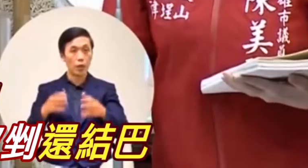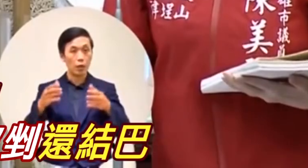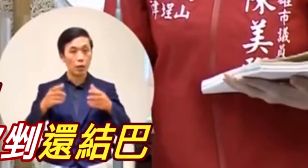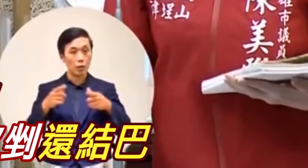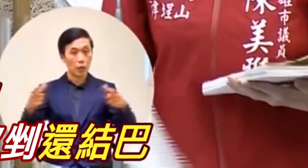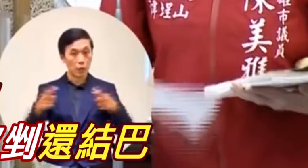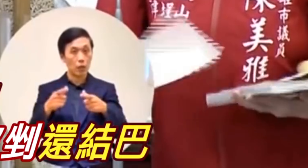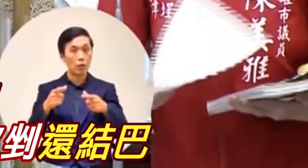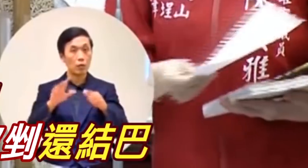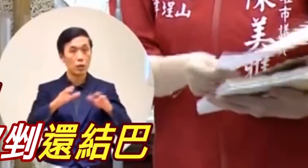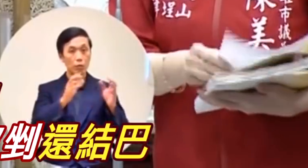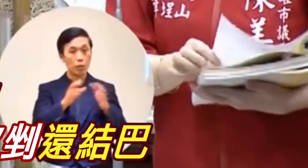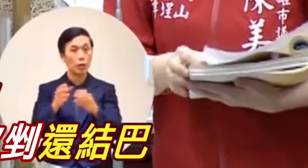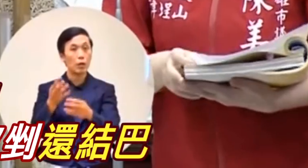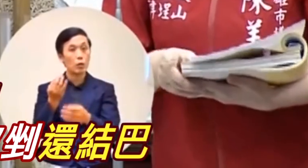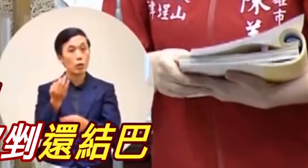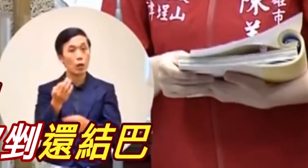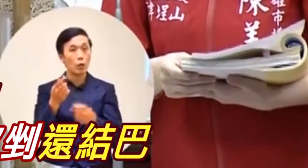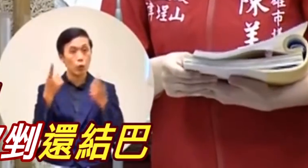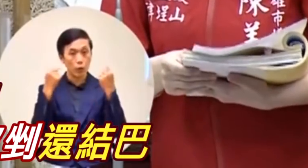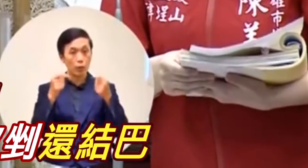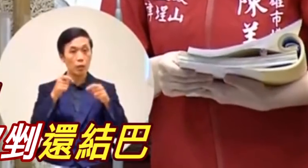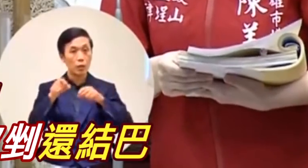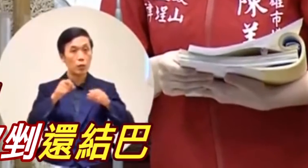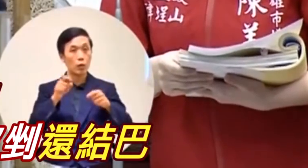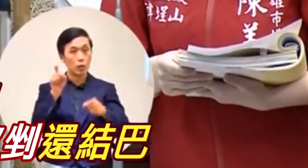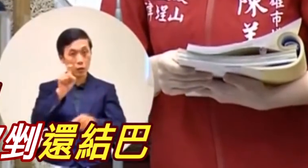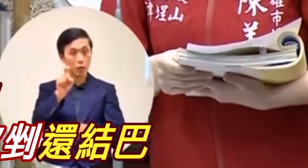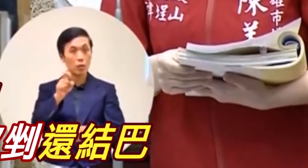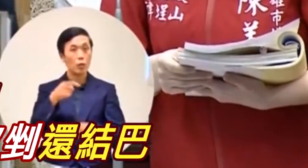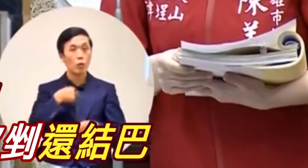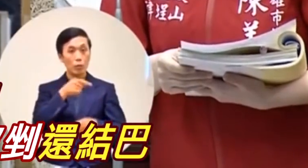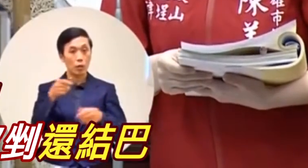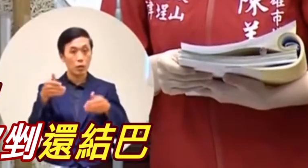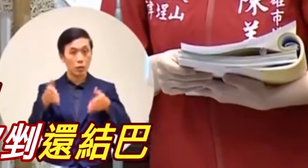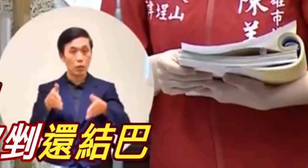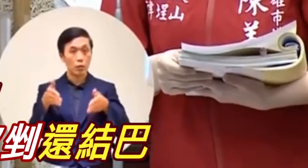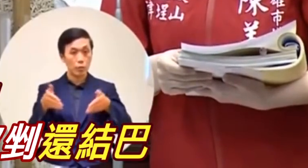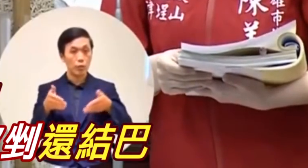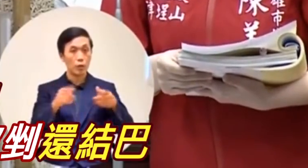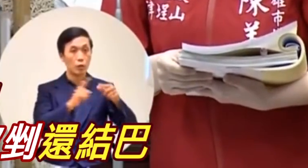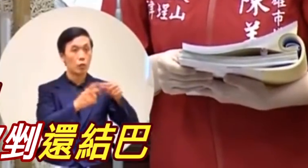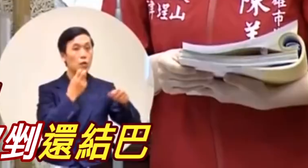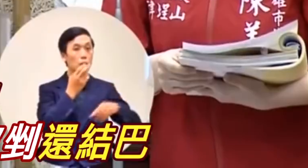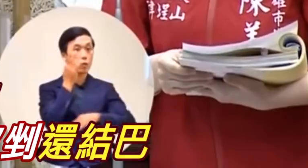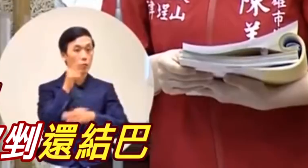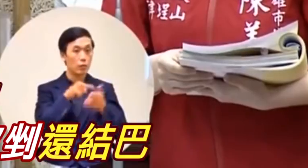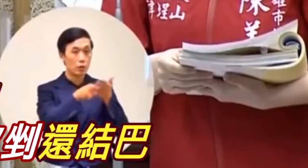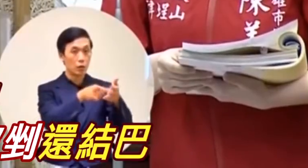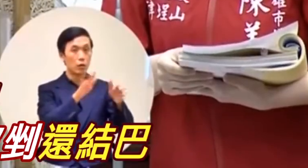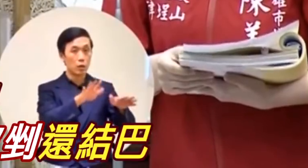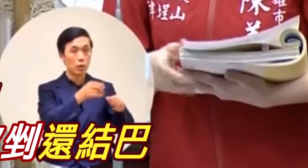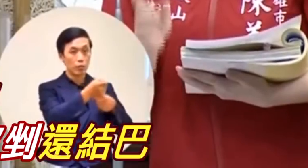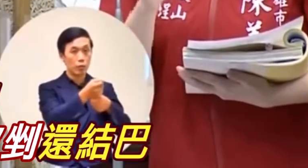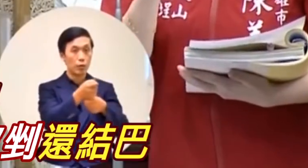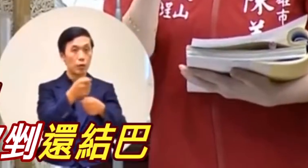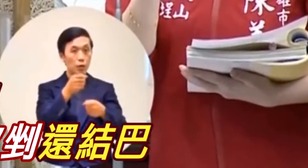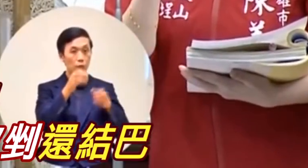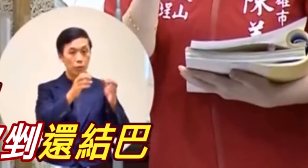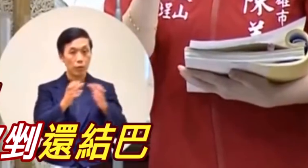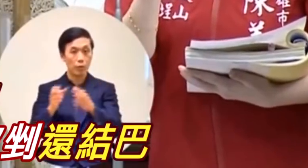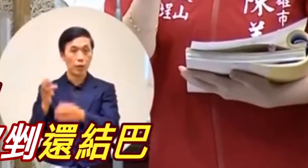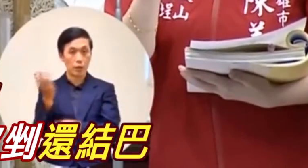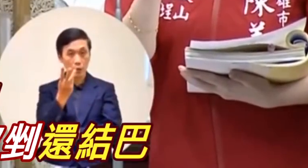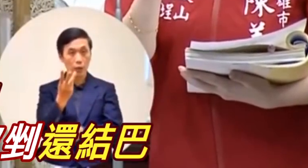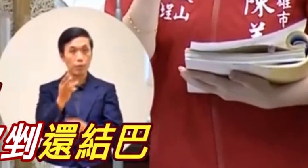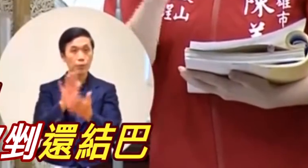了？有几座？预计本来10座嘛， 跟议员报告，我们新建的跟中央申请的，今年我们争取到3座。 3座，